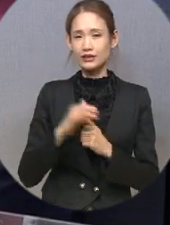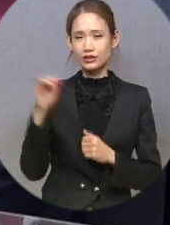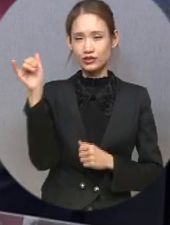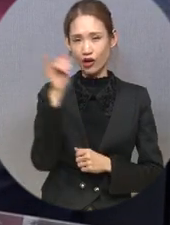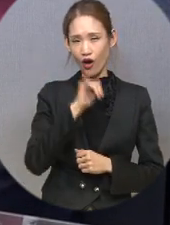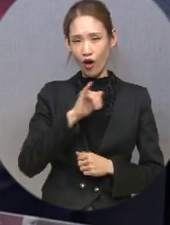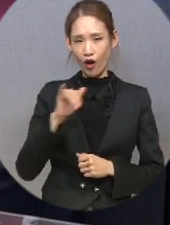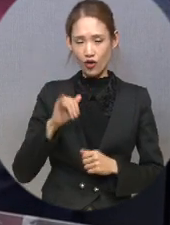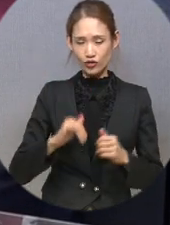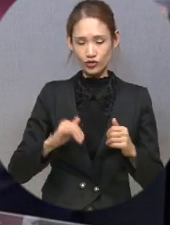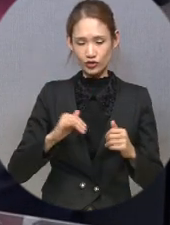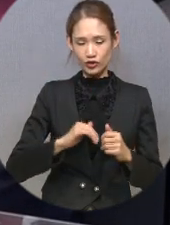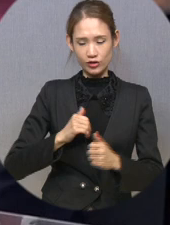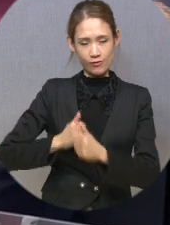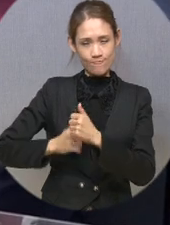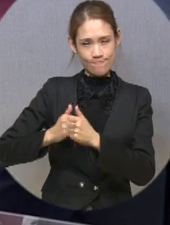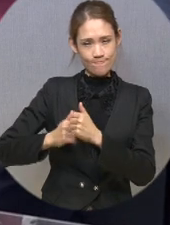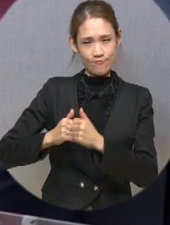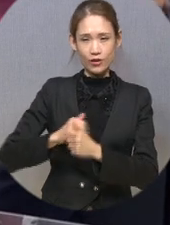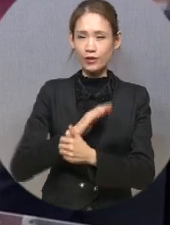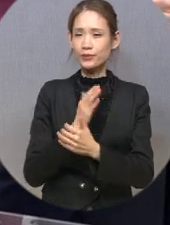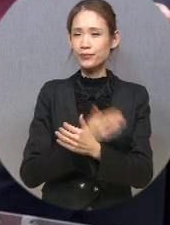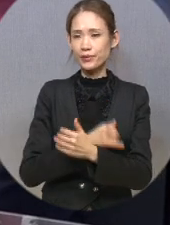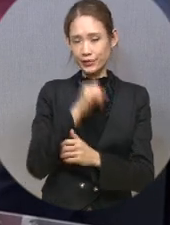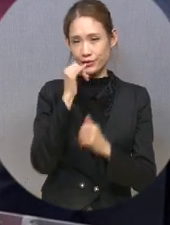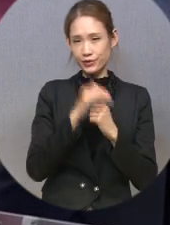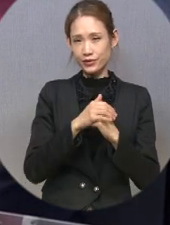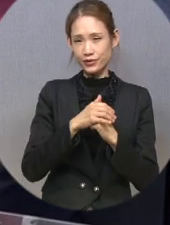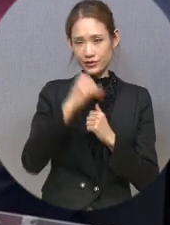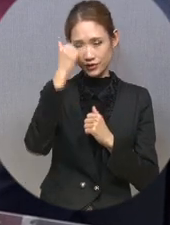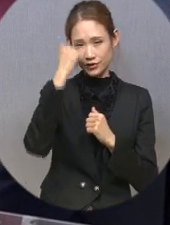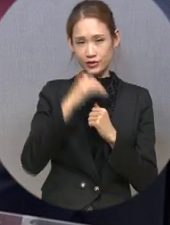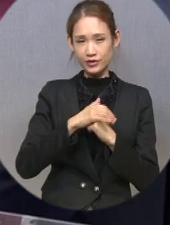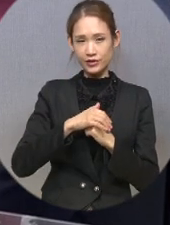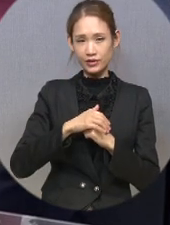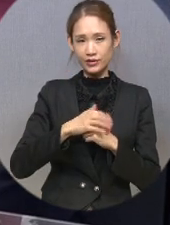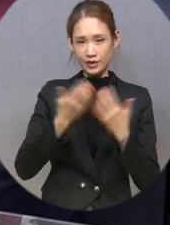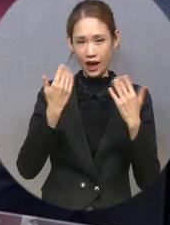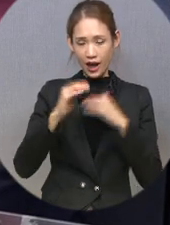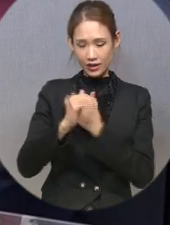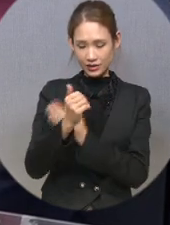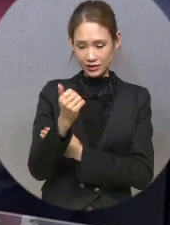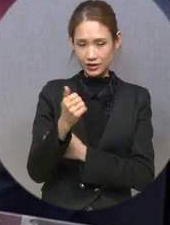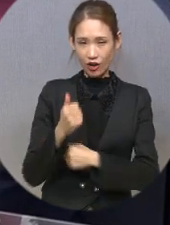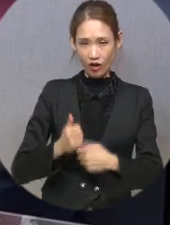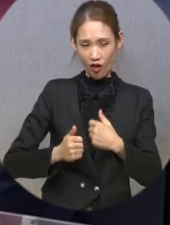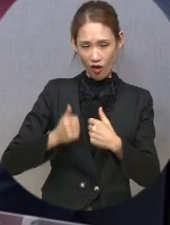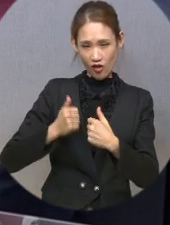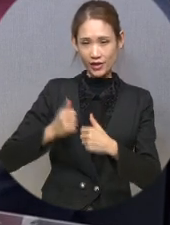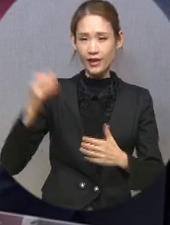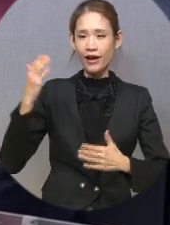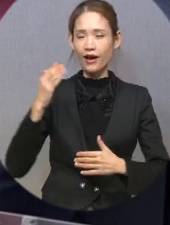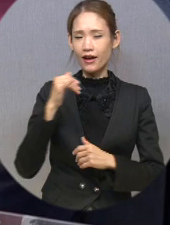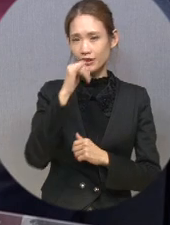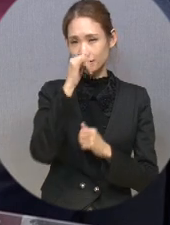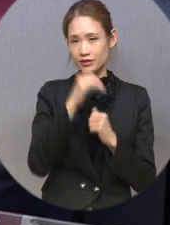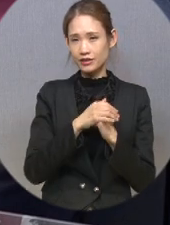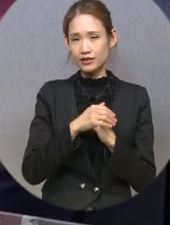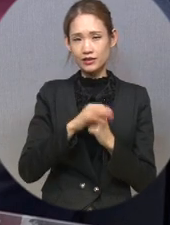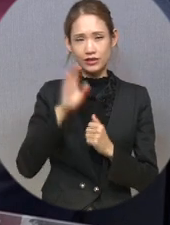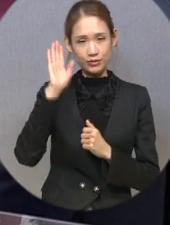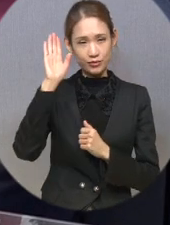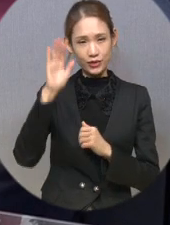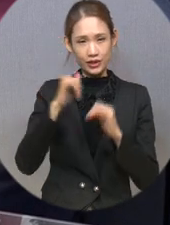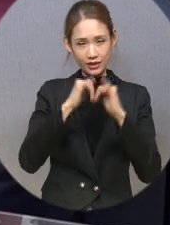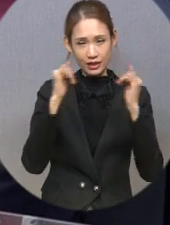수준에서 경쟁력이 있는 인성으로 보든 학력으로 보든 경쟁력이 있는 학생을 만들어서 미래 사회가